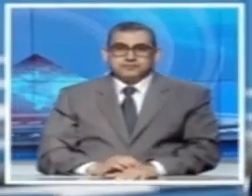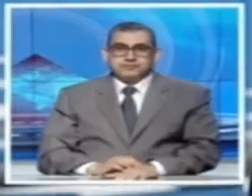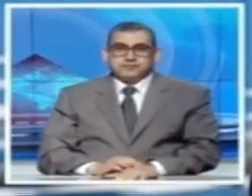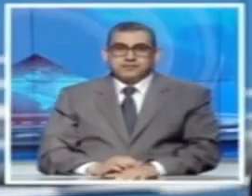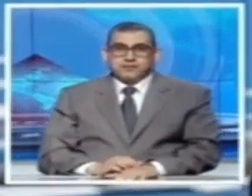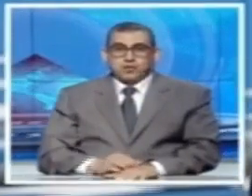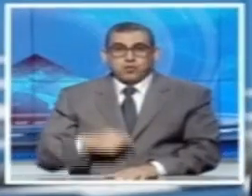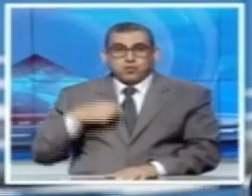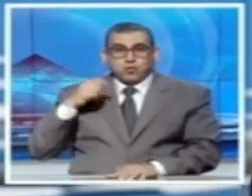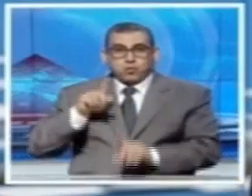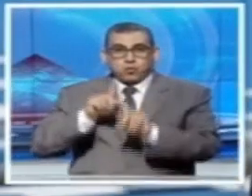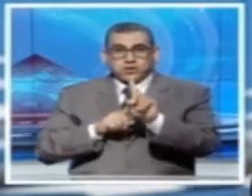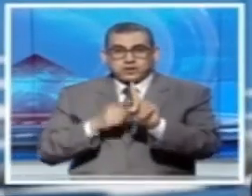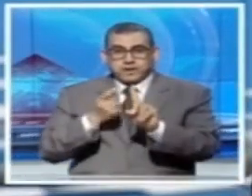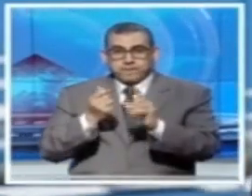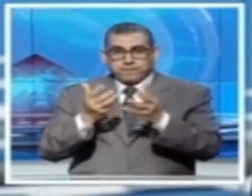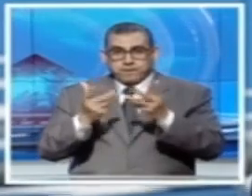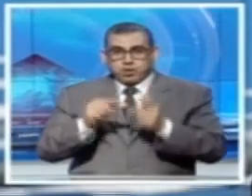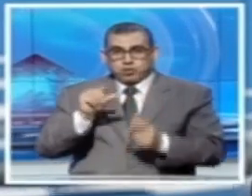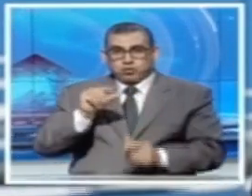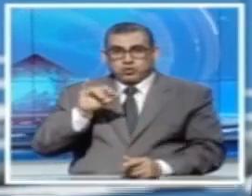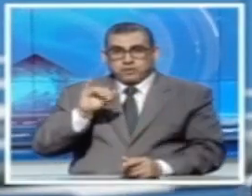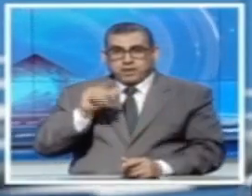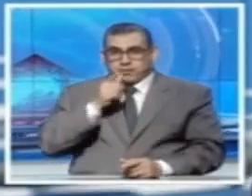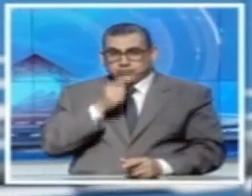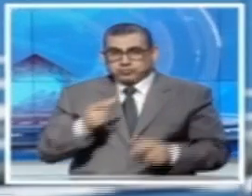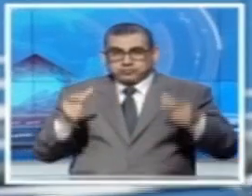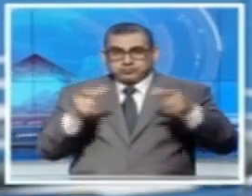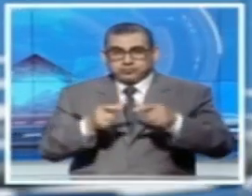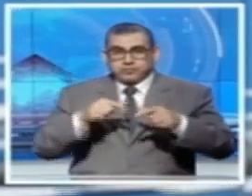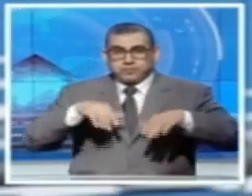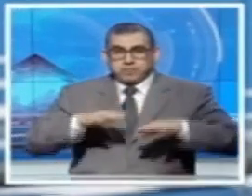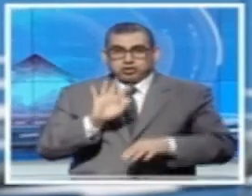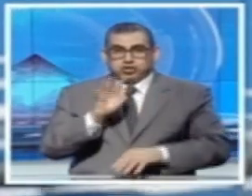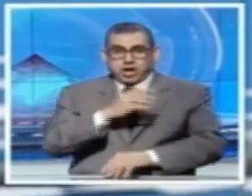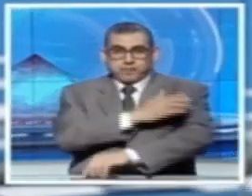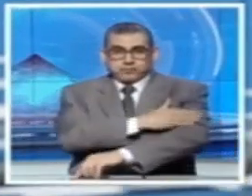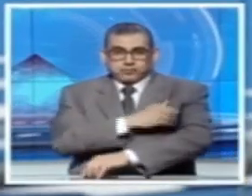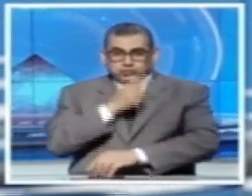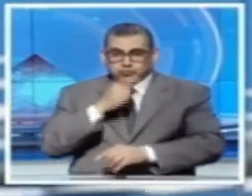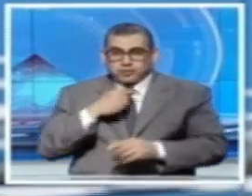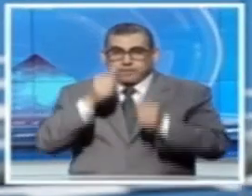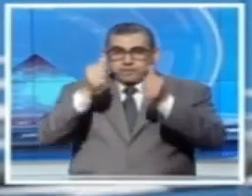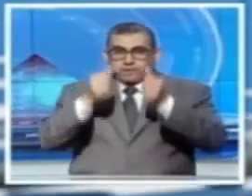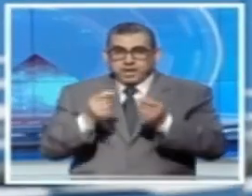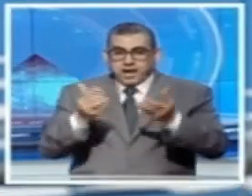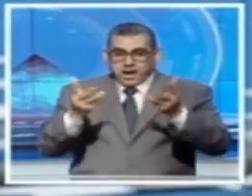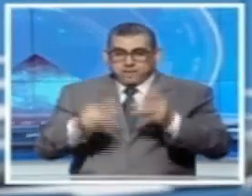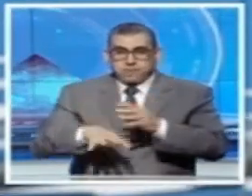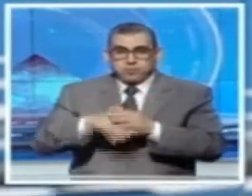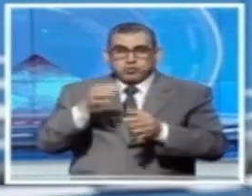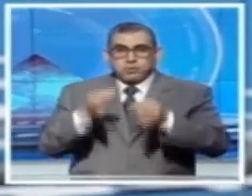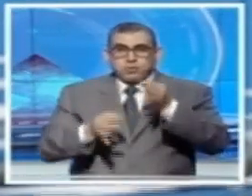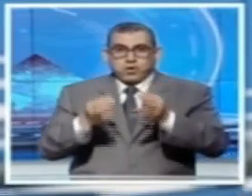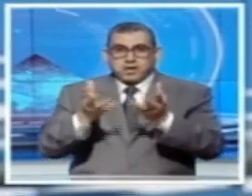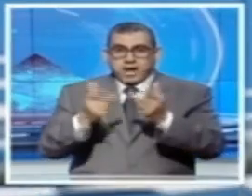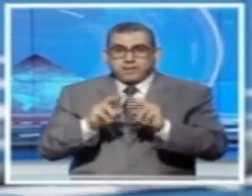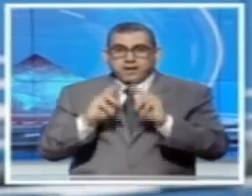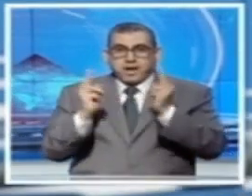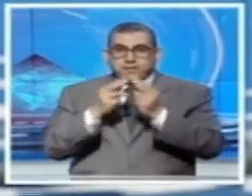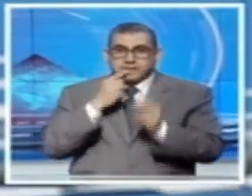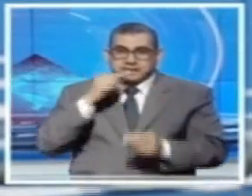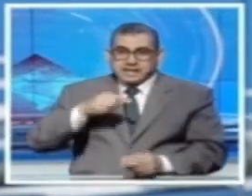ألقى وزير المالية الدكتور محمد معيط خلال جلسة بمجلس النواب البيان المالي عن مشروع الموازنة العامة للدولة